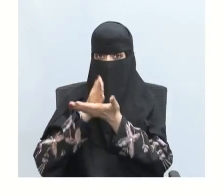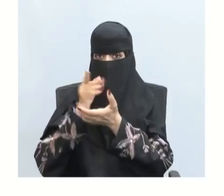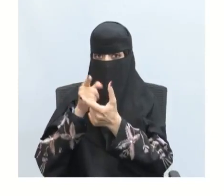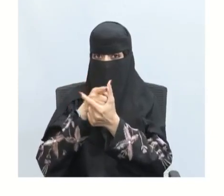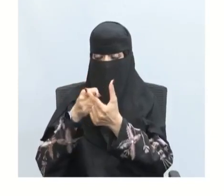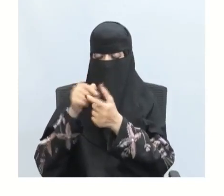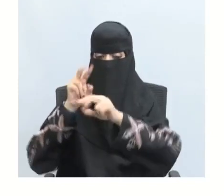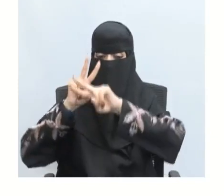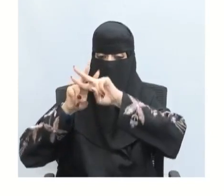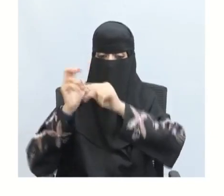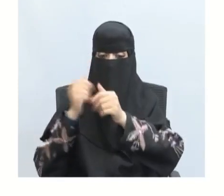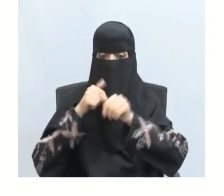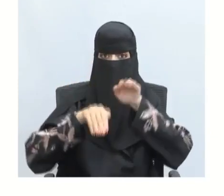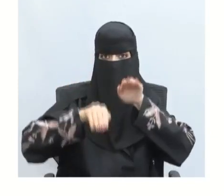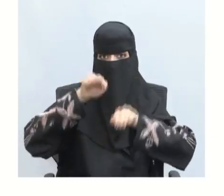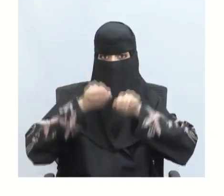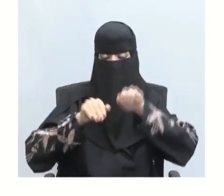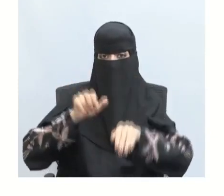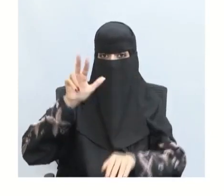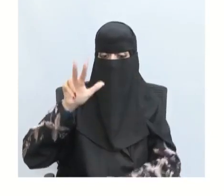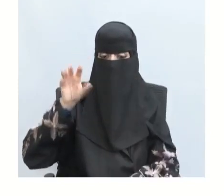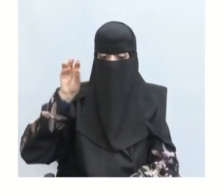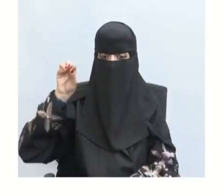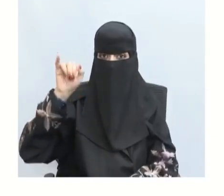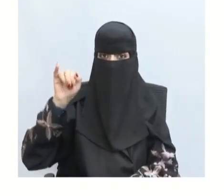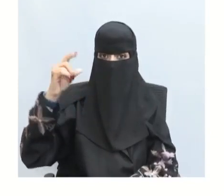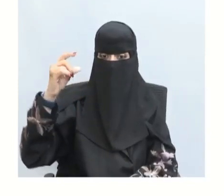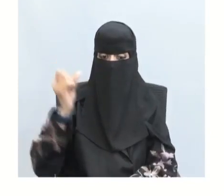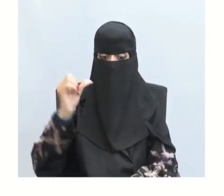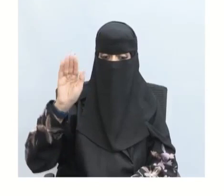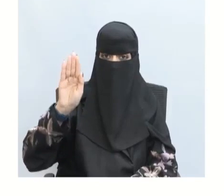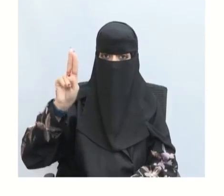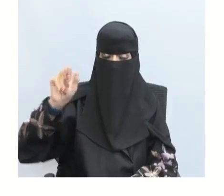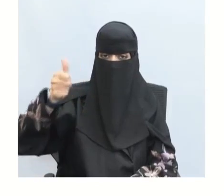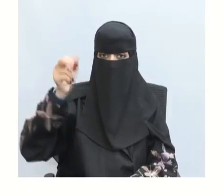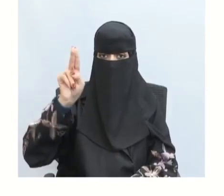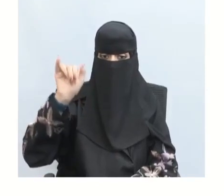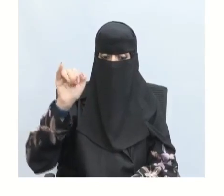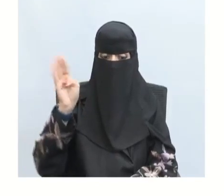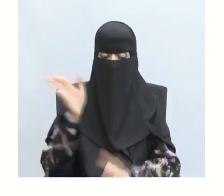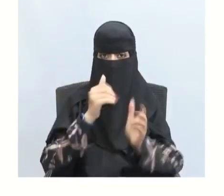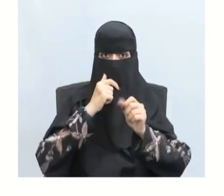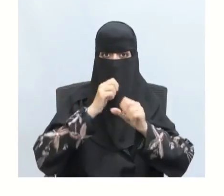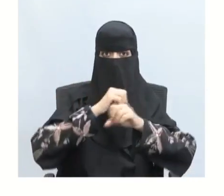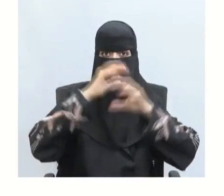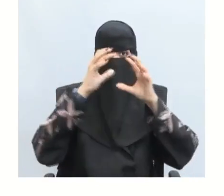النجوم والتوازن الهيدروستاتيكي والعمالقه